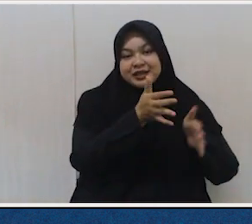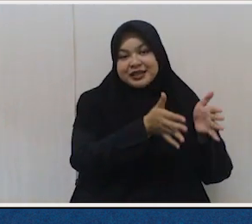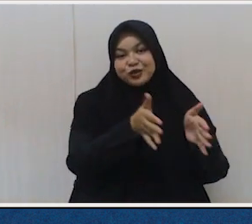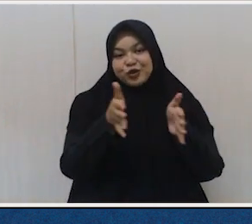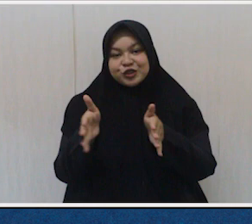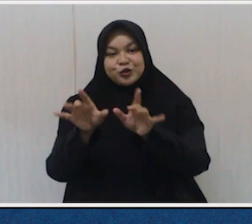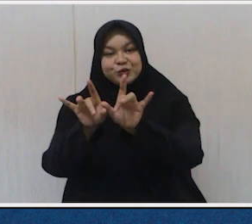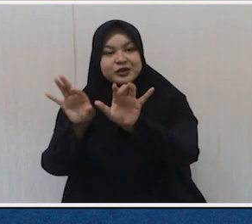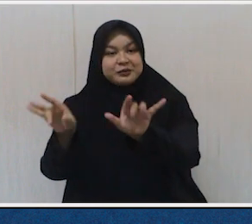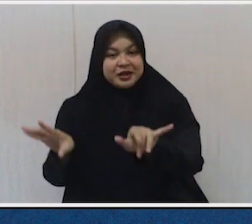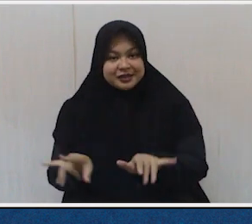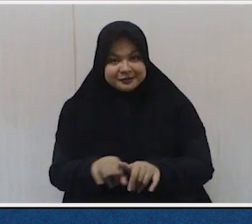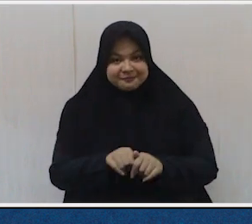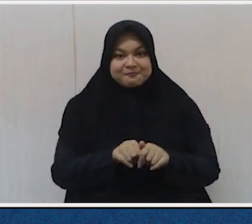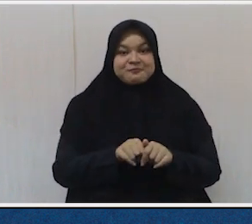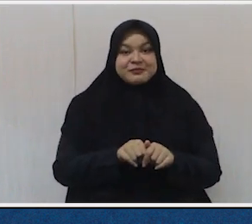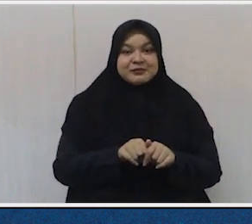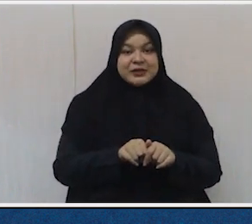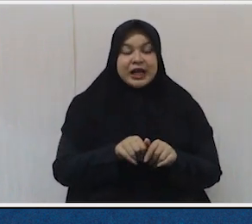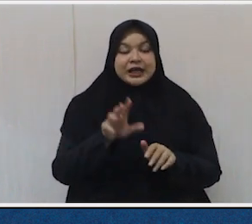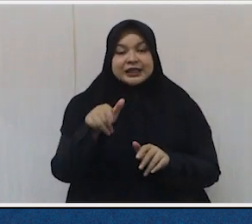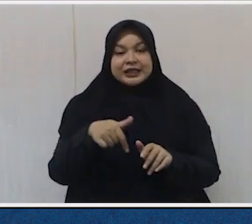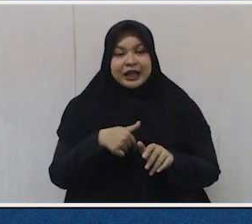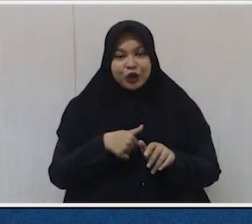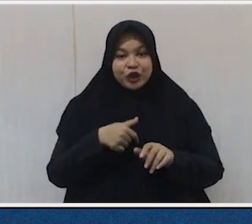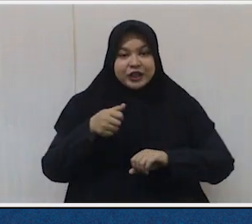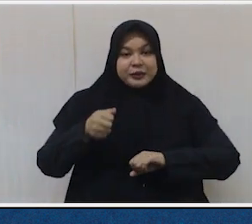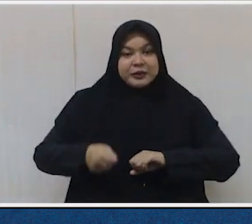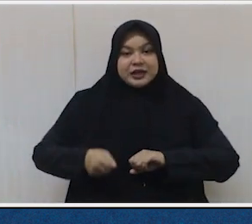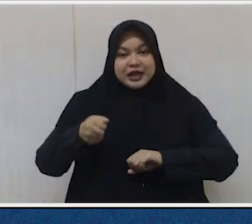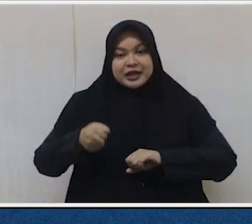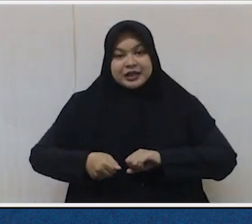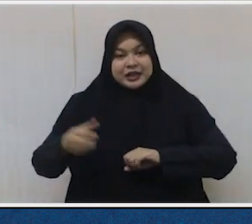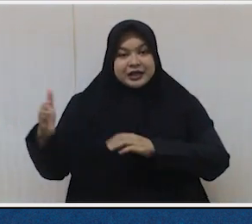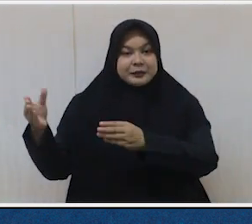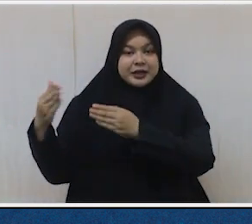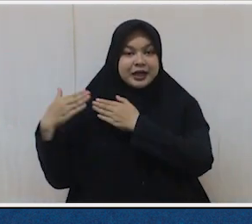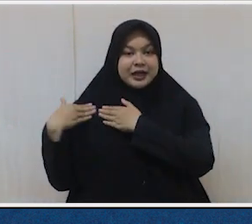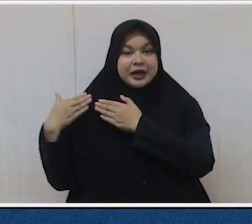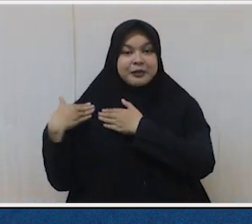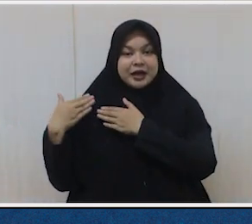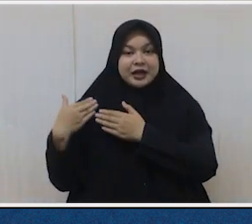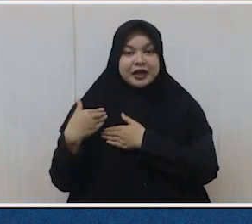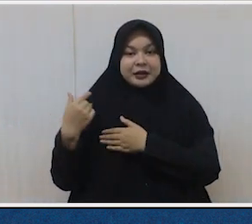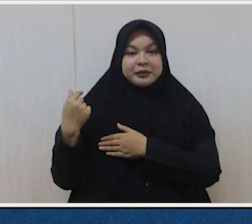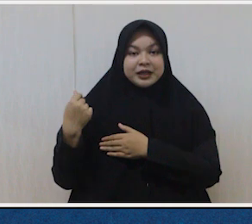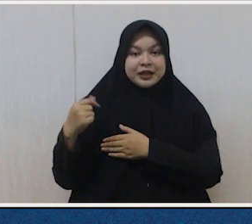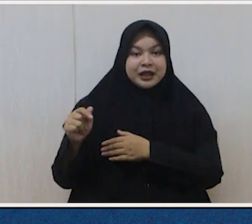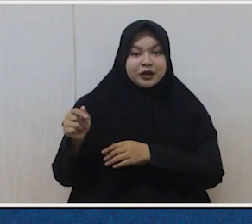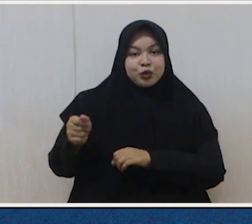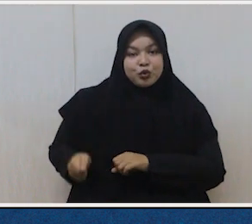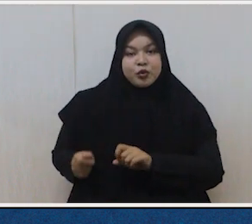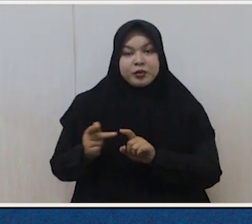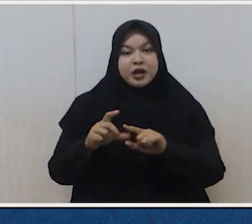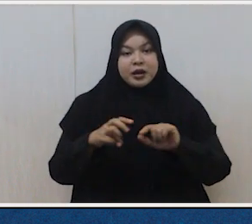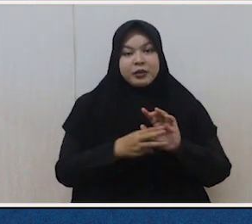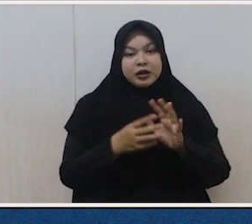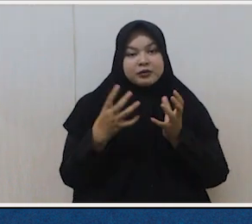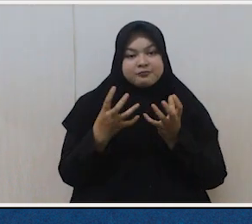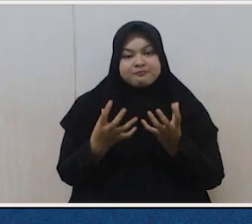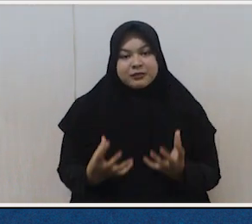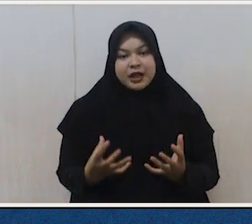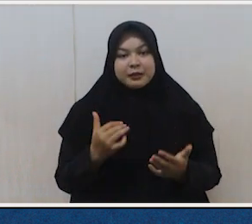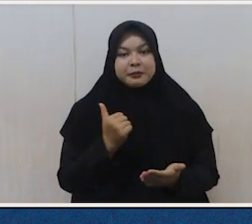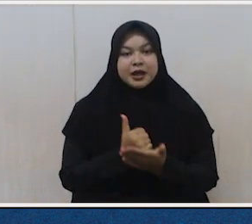Nah kalau di peradilan ini kalau saya diwal rapat sama aparat perang hukum Kementerian Hukum dan itu berat